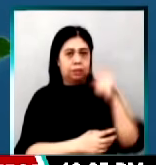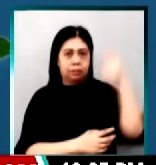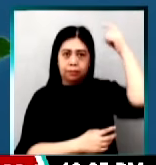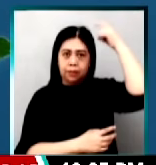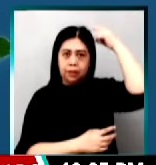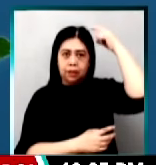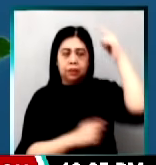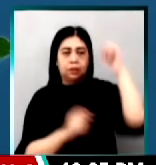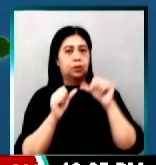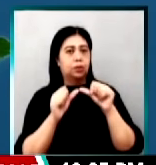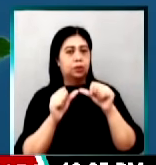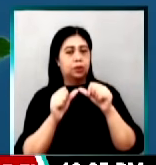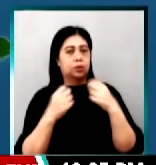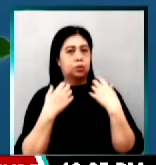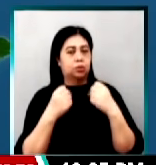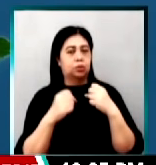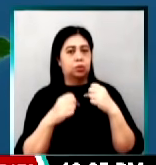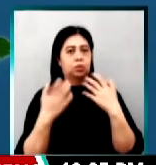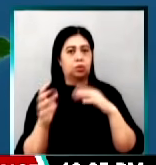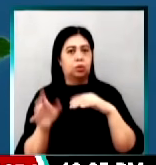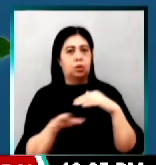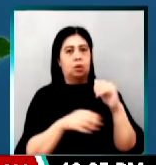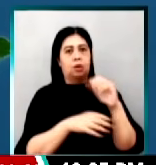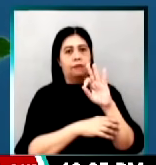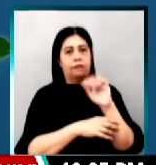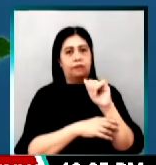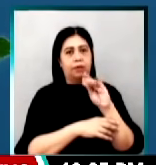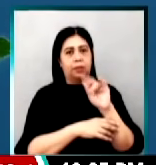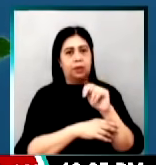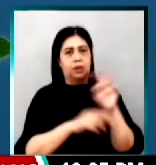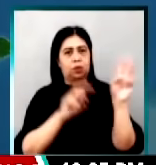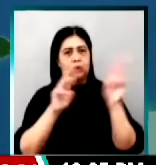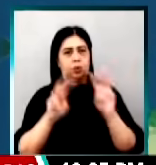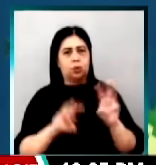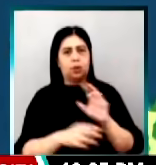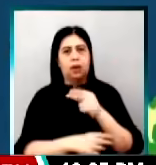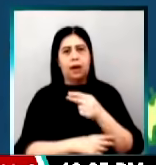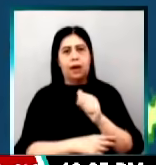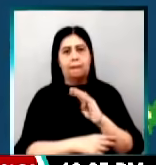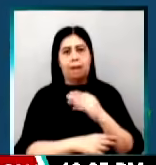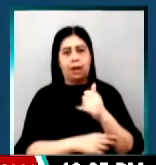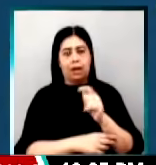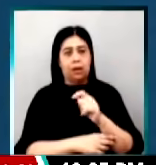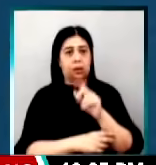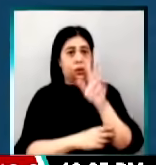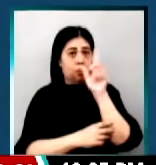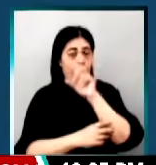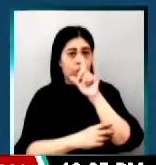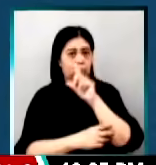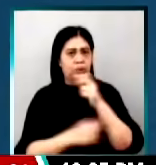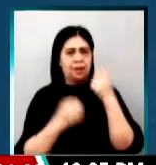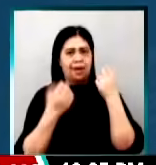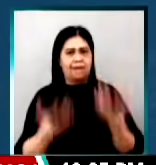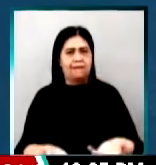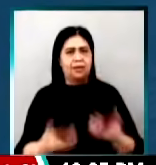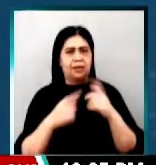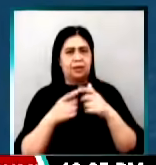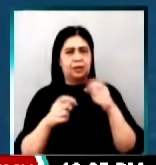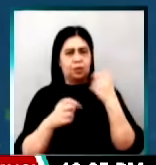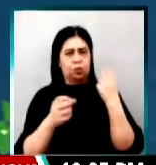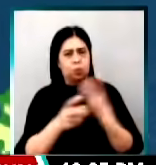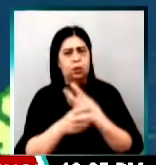namang palalakasin ng bagyong Fabian ang hanging habagat. Sa Luzon, heavy to intense rains ang inaasahan buong